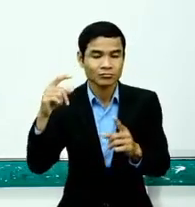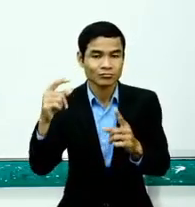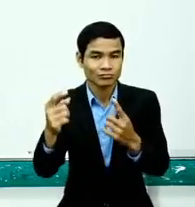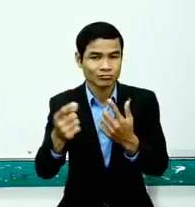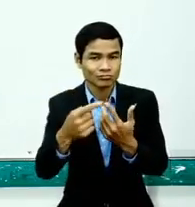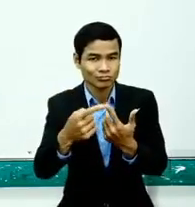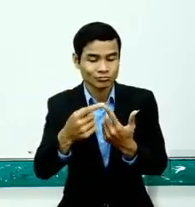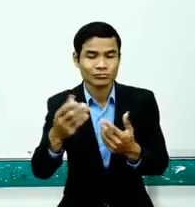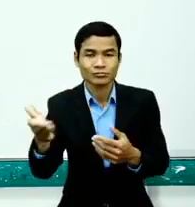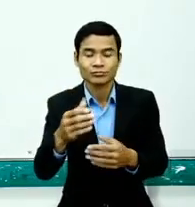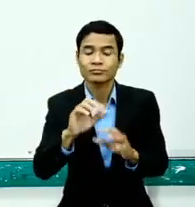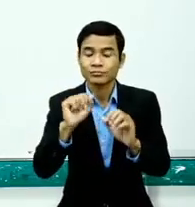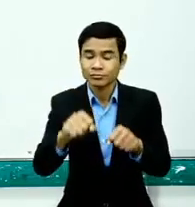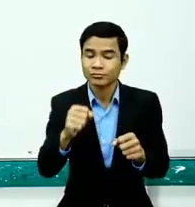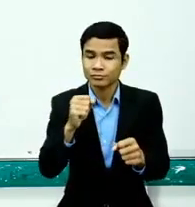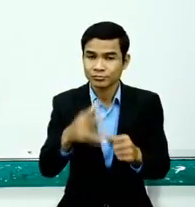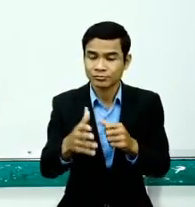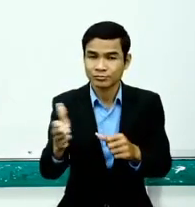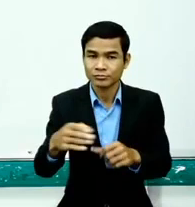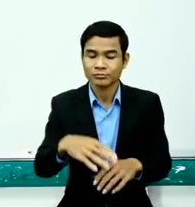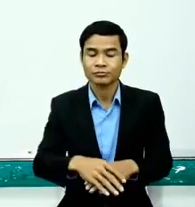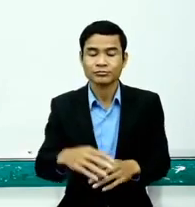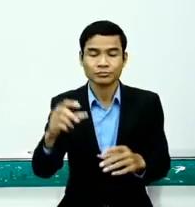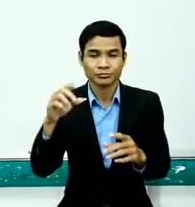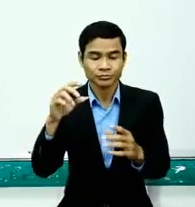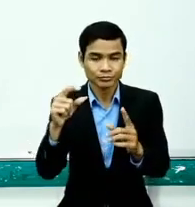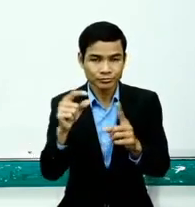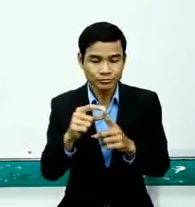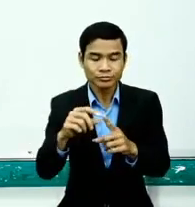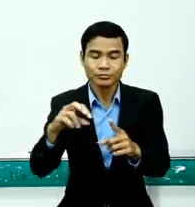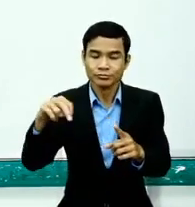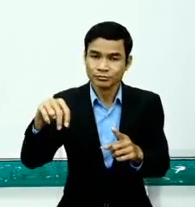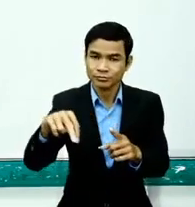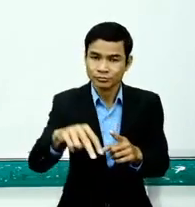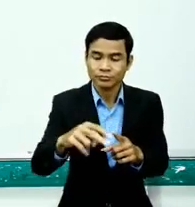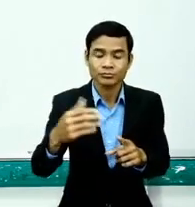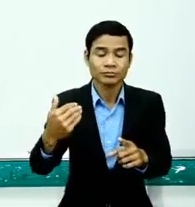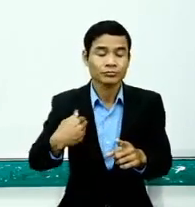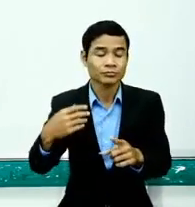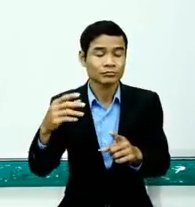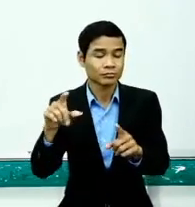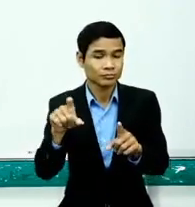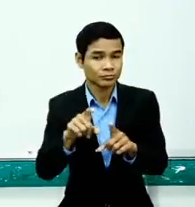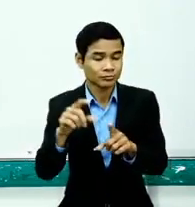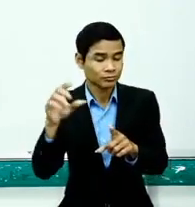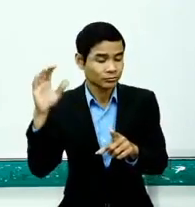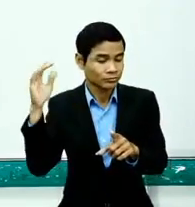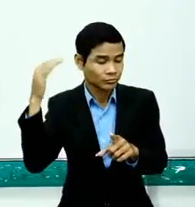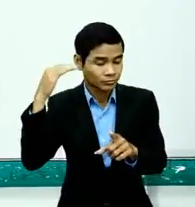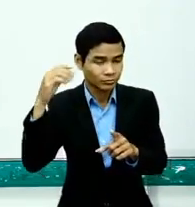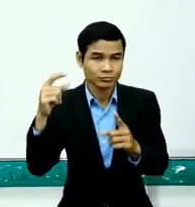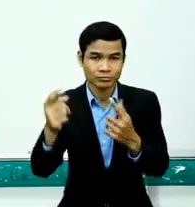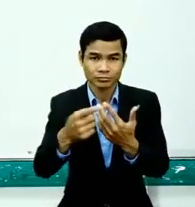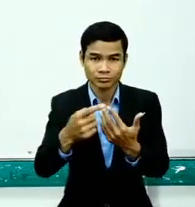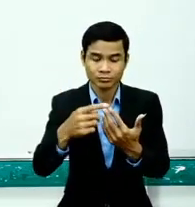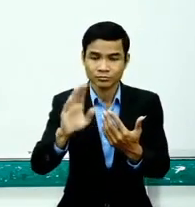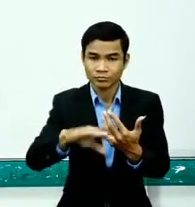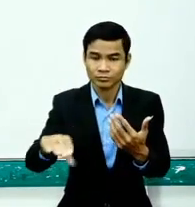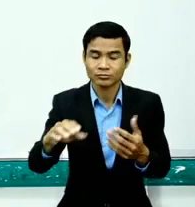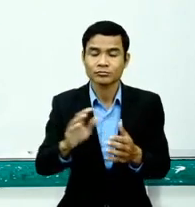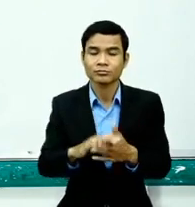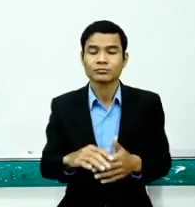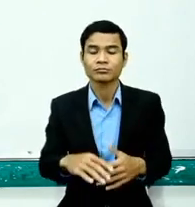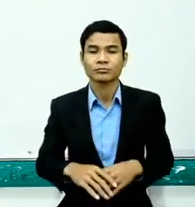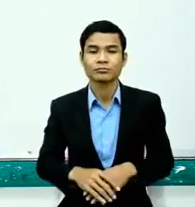ជាមួយអ្នកគ្រូចាប់ផ្ដើមពាក្យចោះមានសចំអចាកូនថាដោយខ្លួនឯ